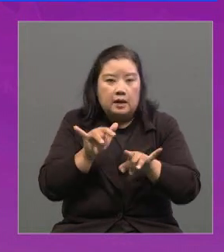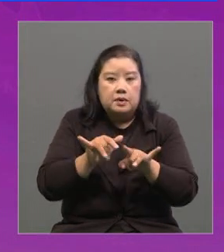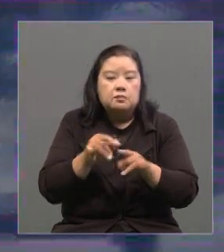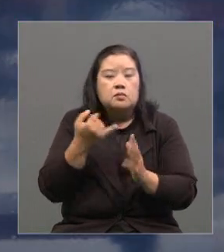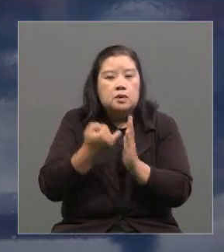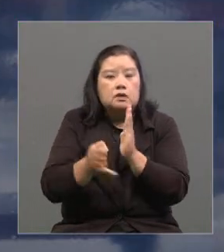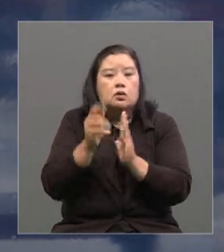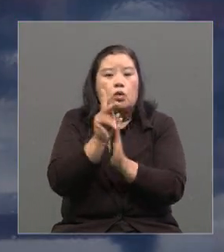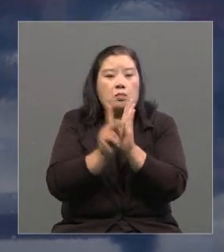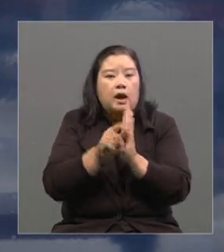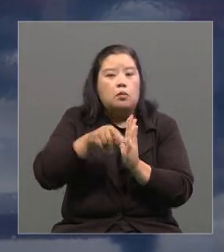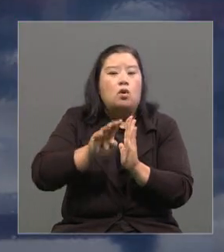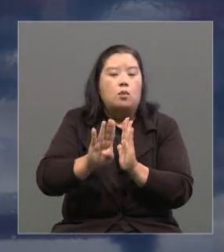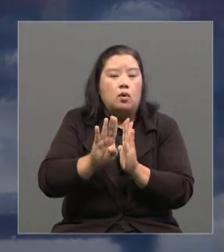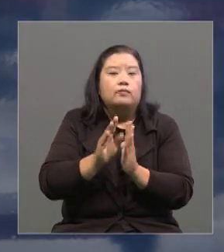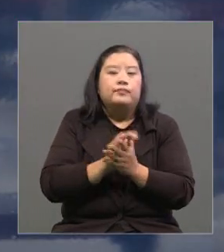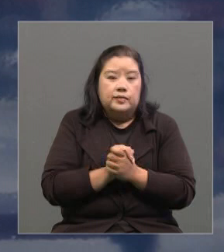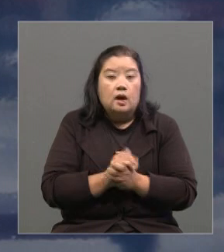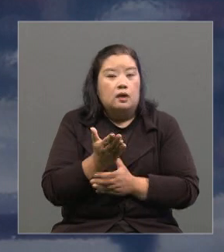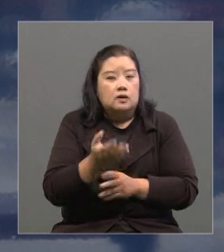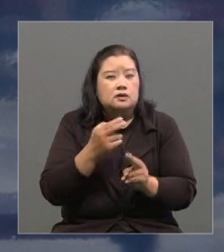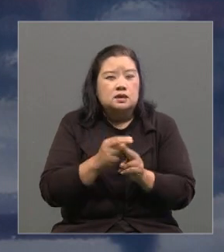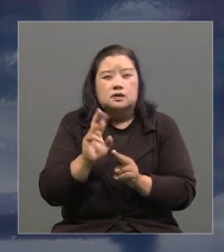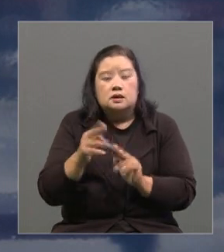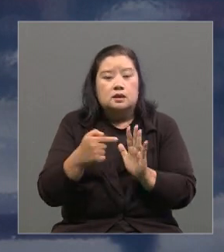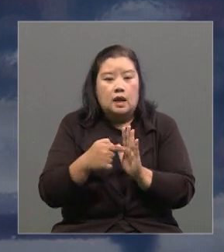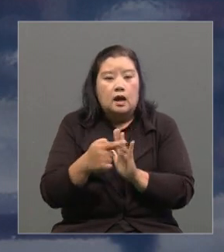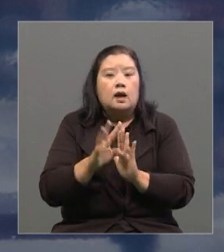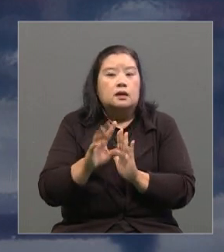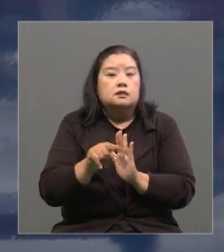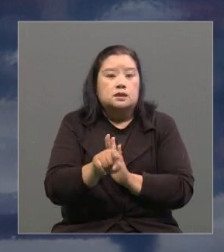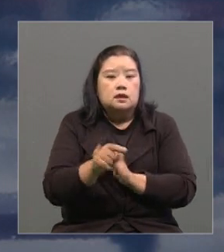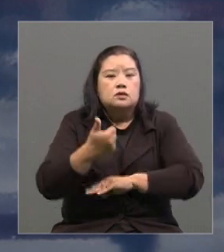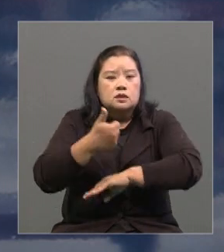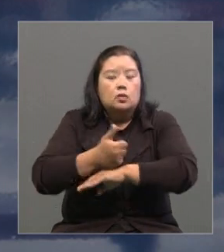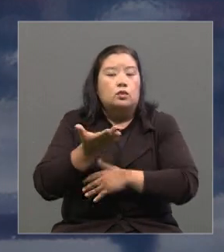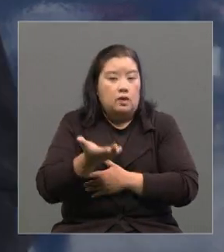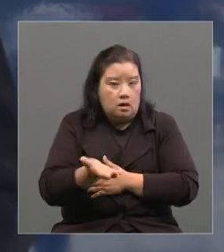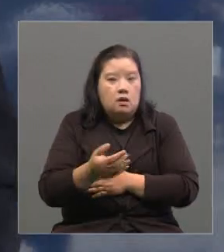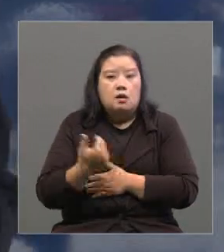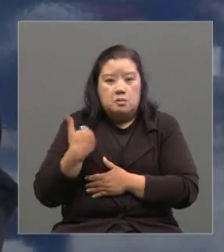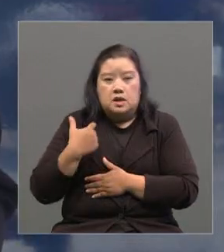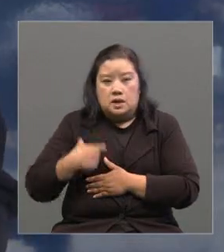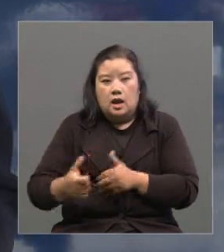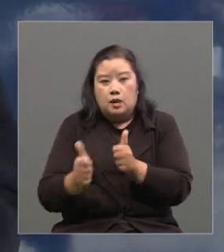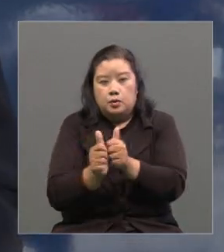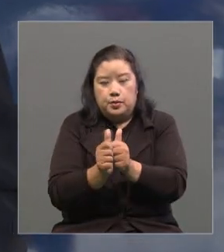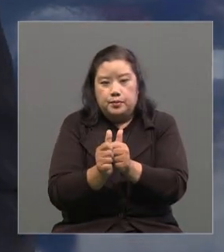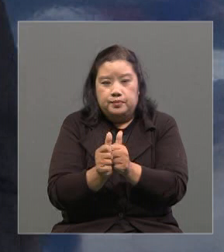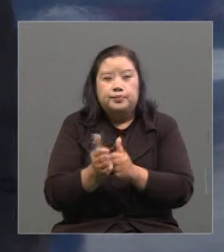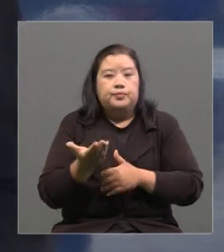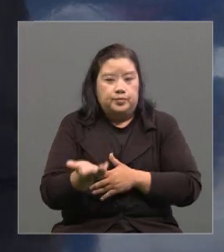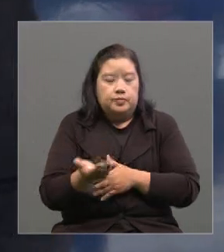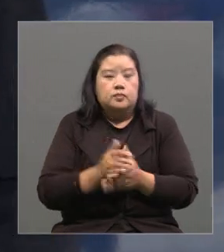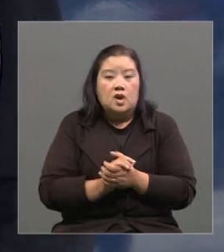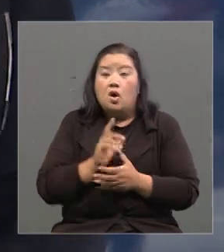แจ้งความกองบัญชาการตำรวจสอบสวนกลางนายราเชนตระกูลเวียงหัวหน้าพรรคทางเลือกใหม่พร้อมกับทนายนะคือนายจอมพลเต่าทองเ